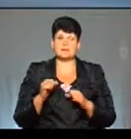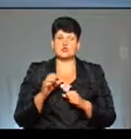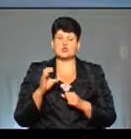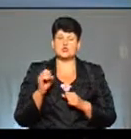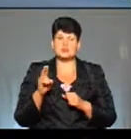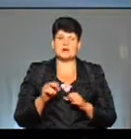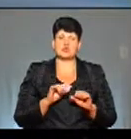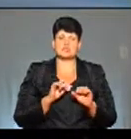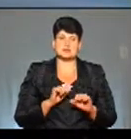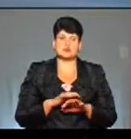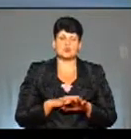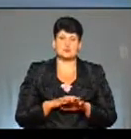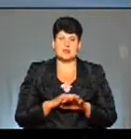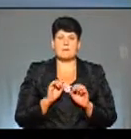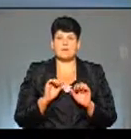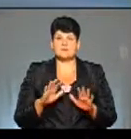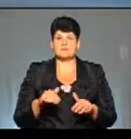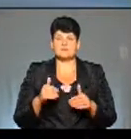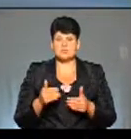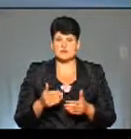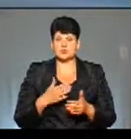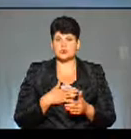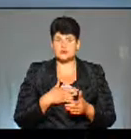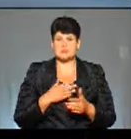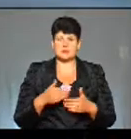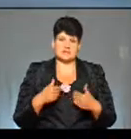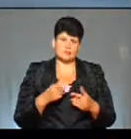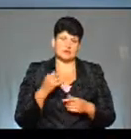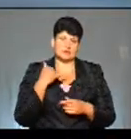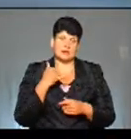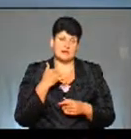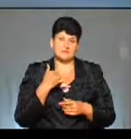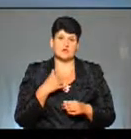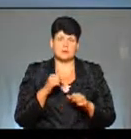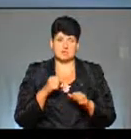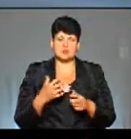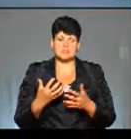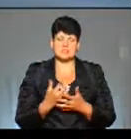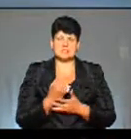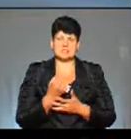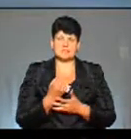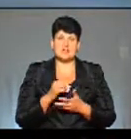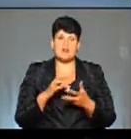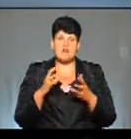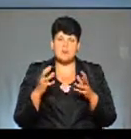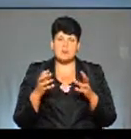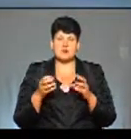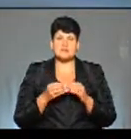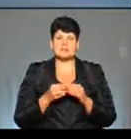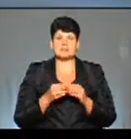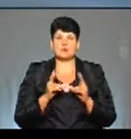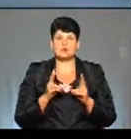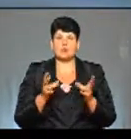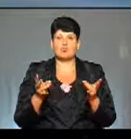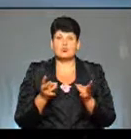соціального захисту населення, можна звертатися до нас, ми дамо телефони і можна знайти. А, ну, в принципі, ті, хто